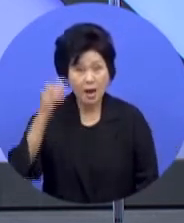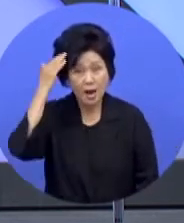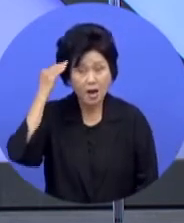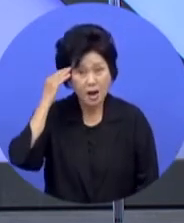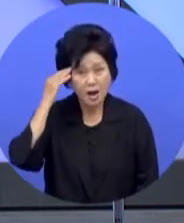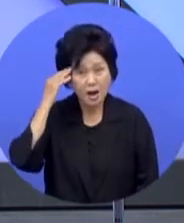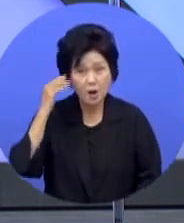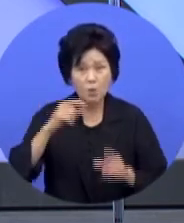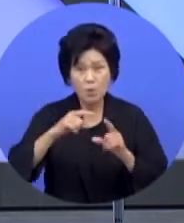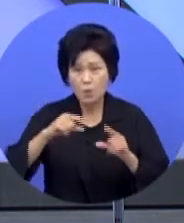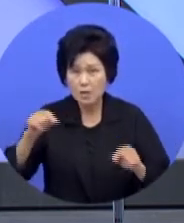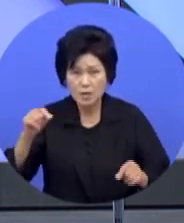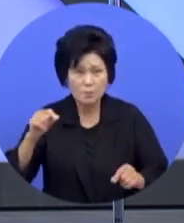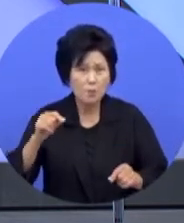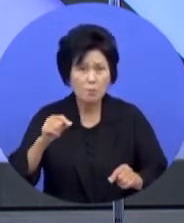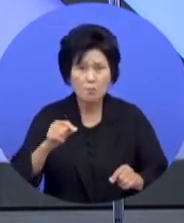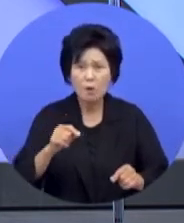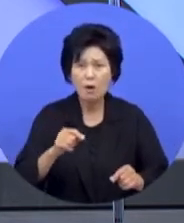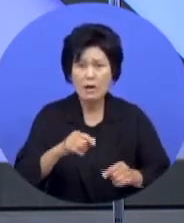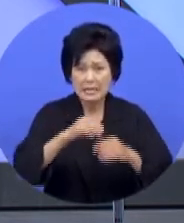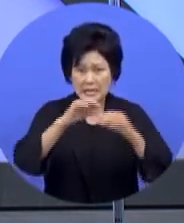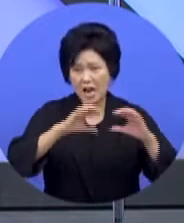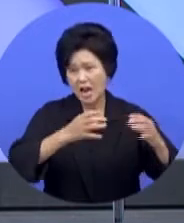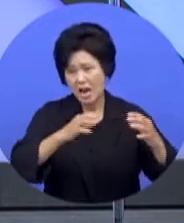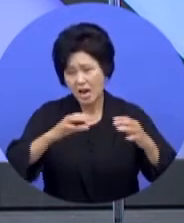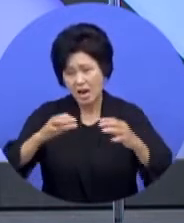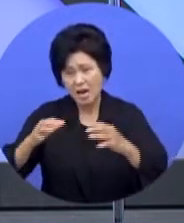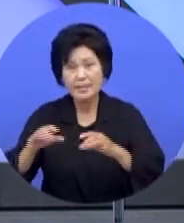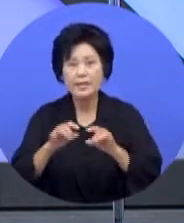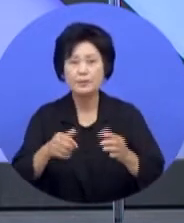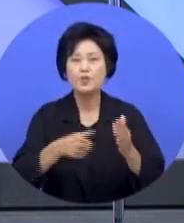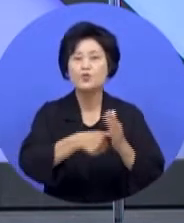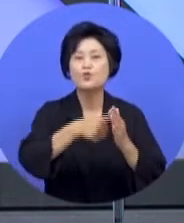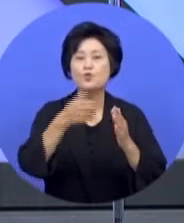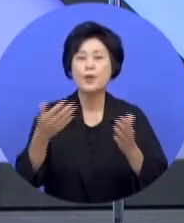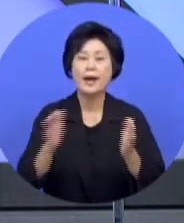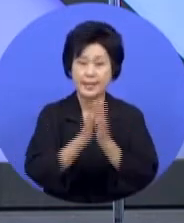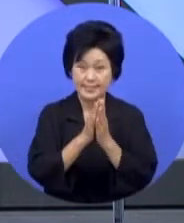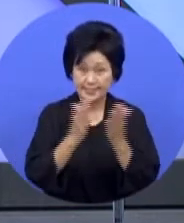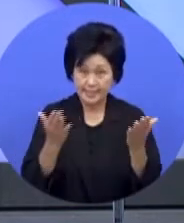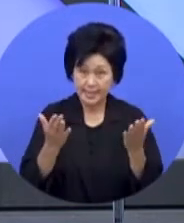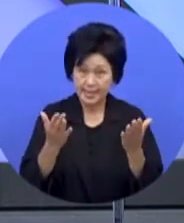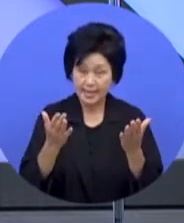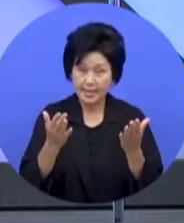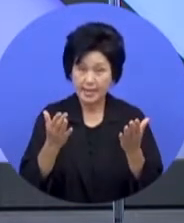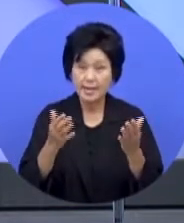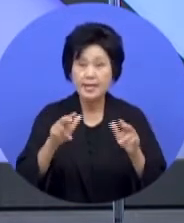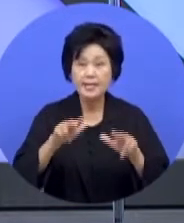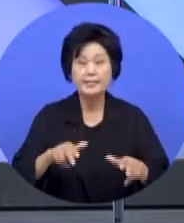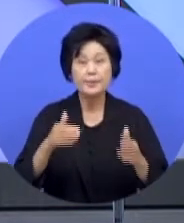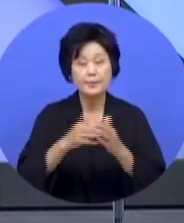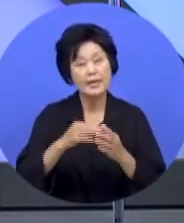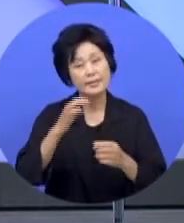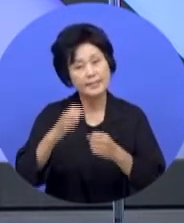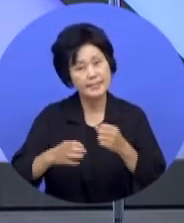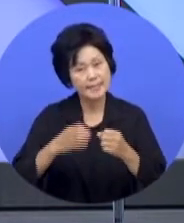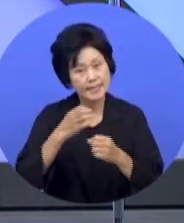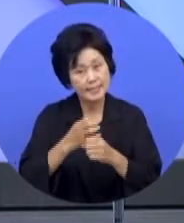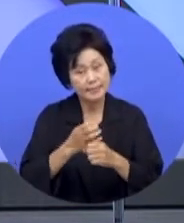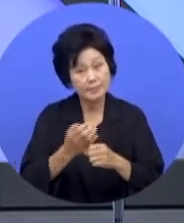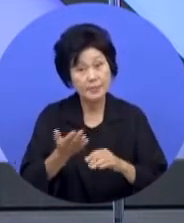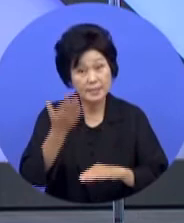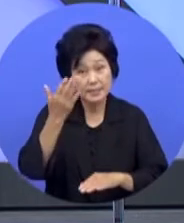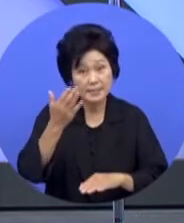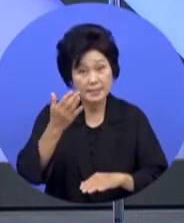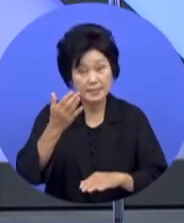네. 전 세계적으로 아주 유명한 교재고요. 네. 그리고 약 한 40년 넘게 그 실제